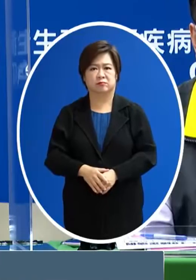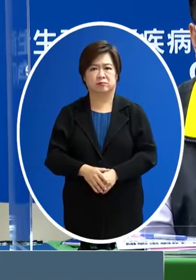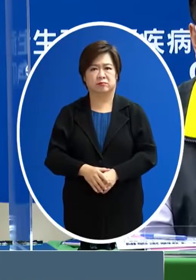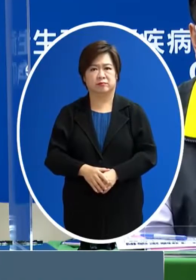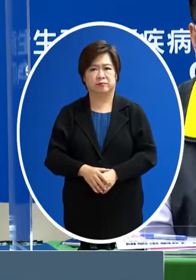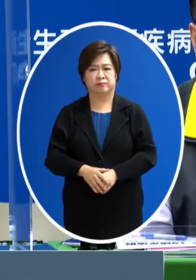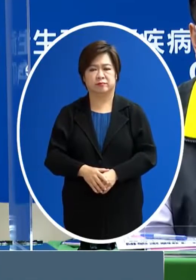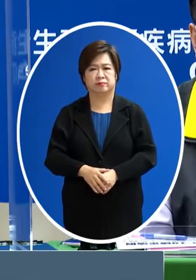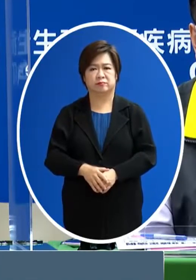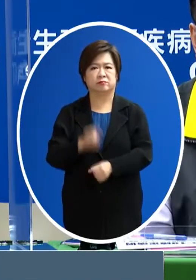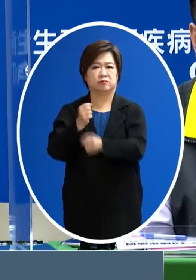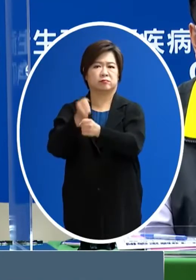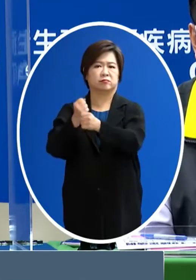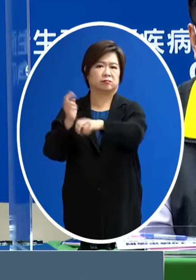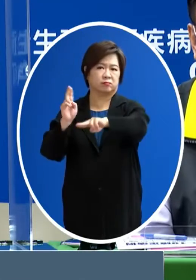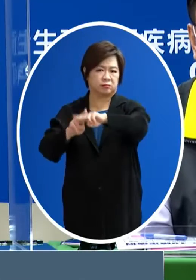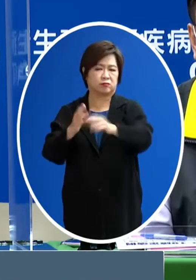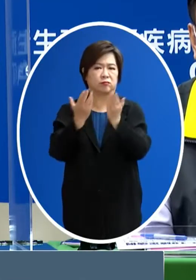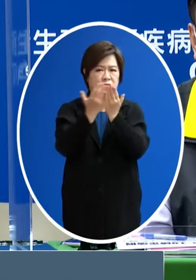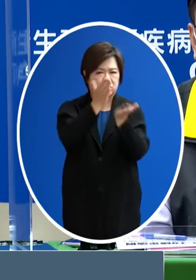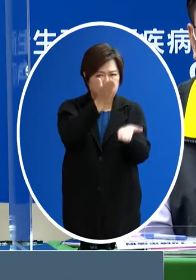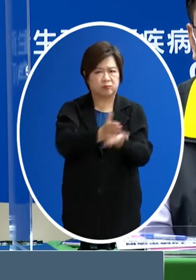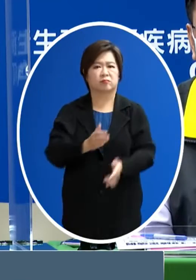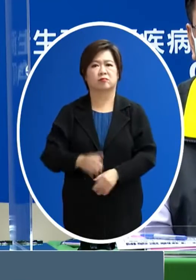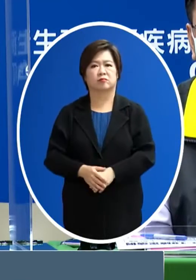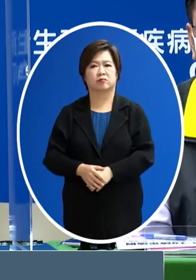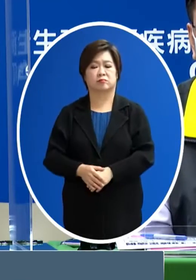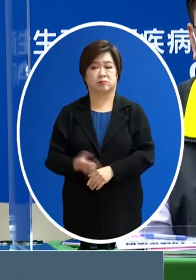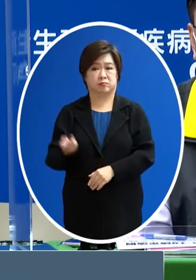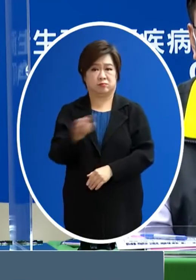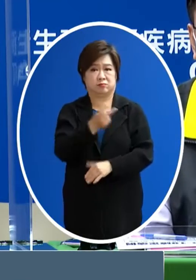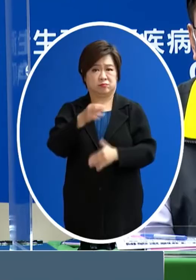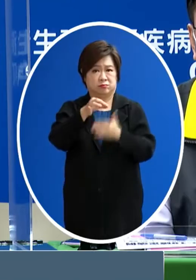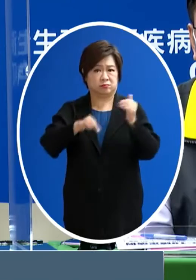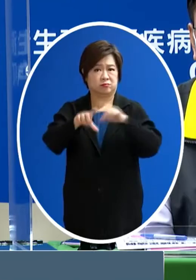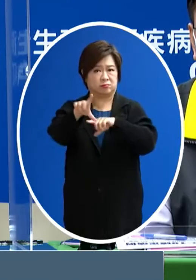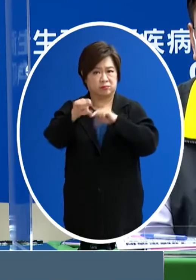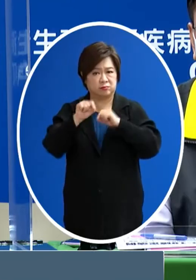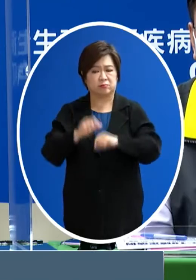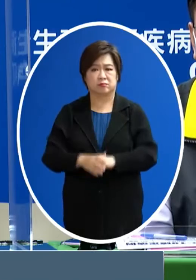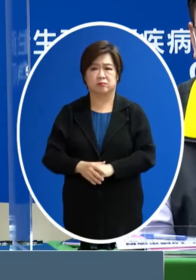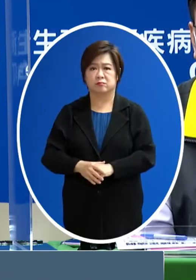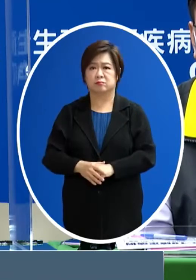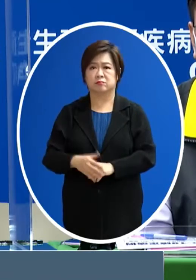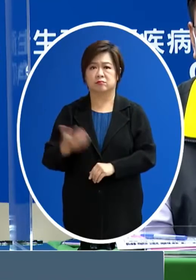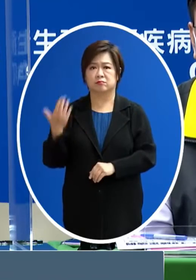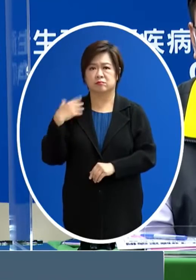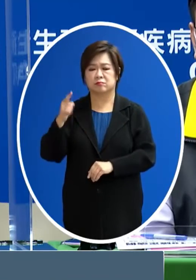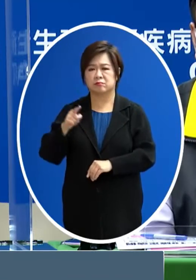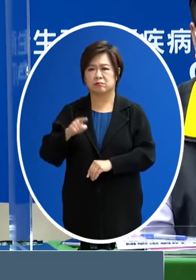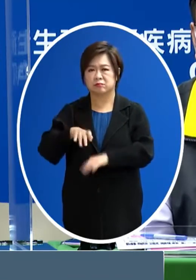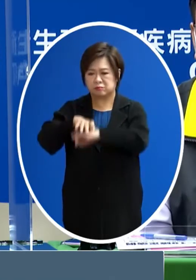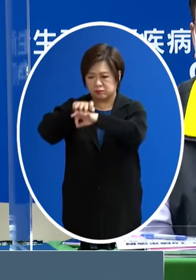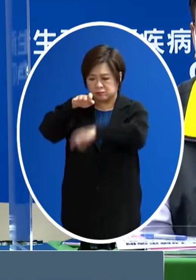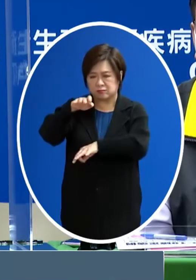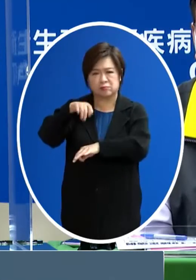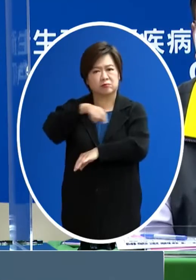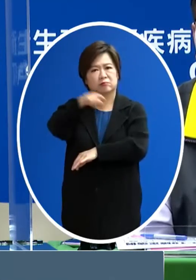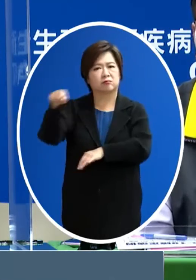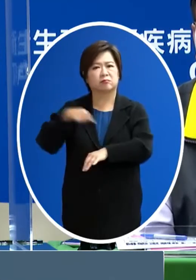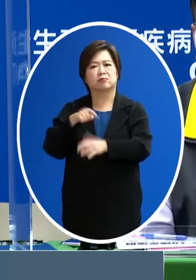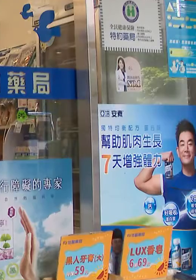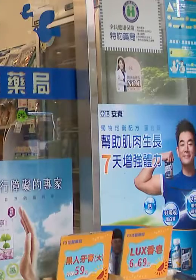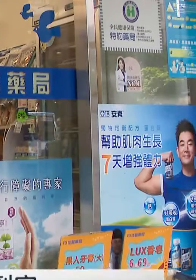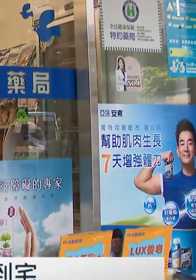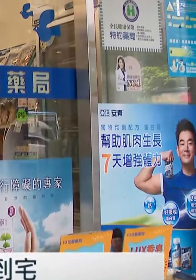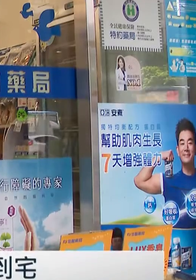都是以停工或停课这样的方式来处理，所以原来的框列的都全部都取